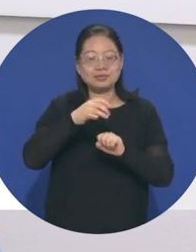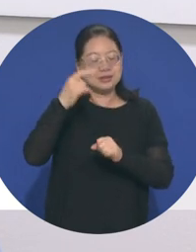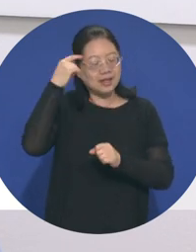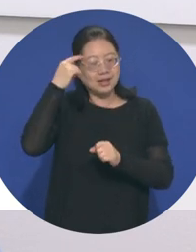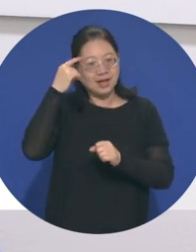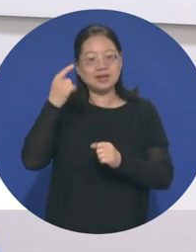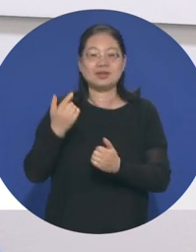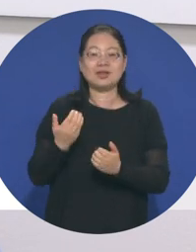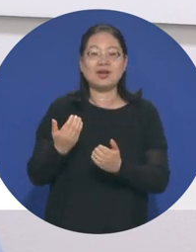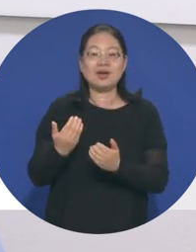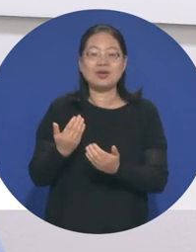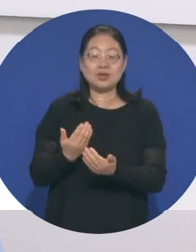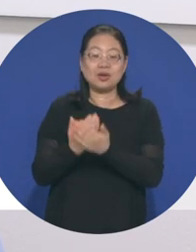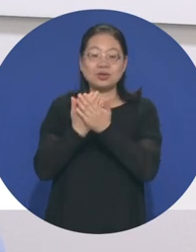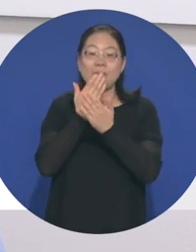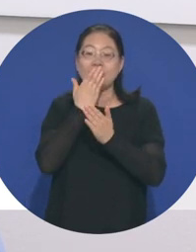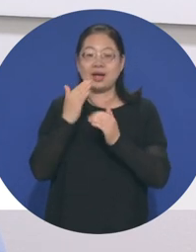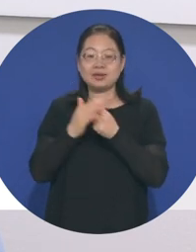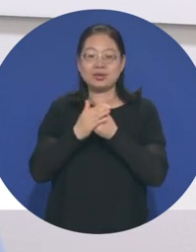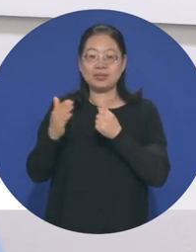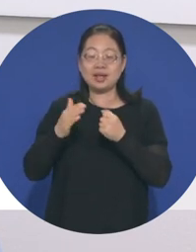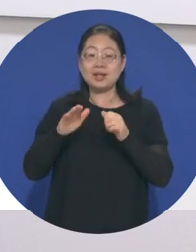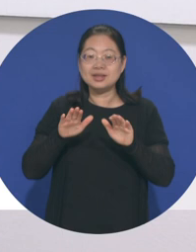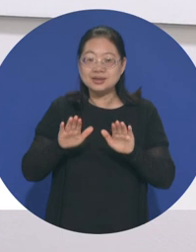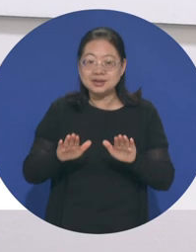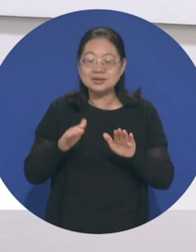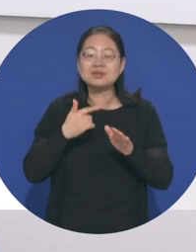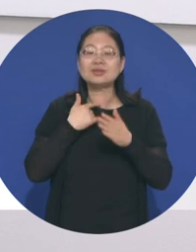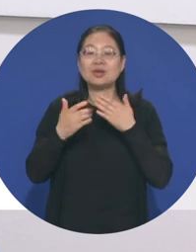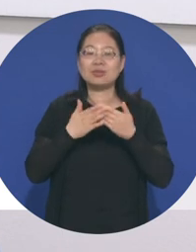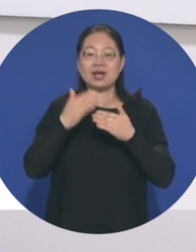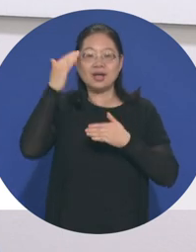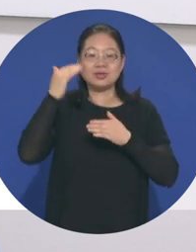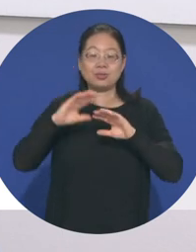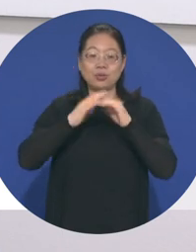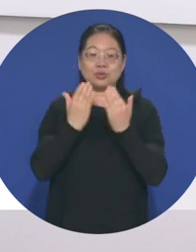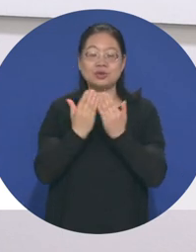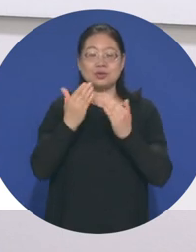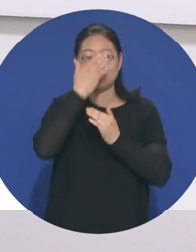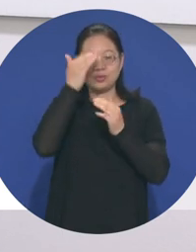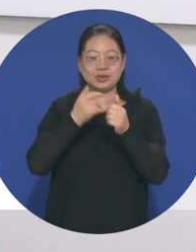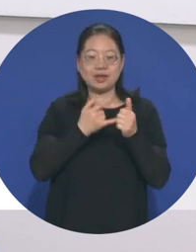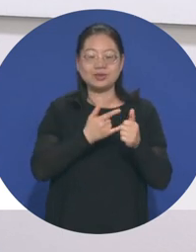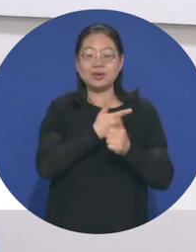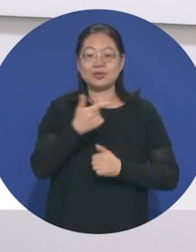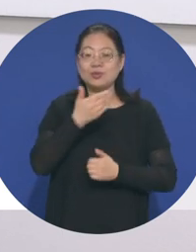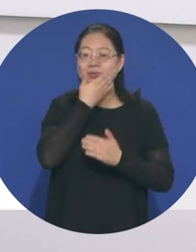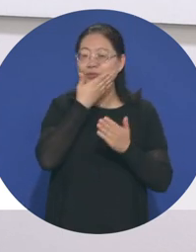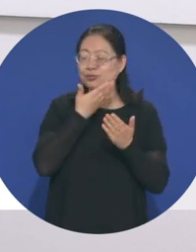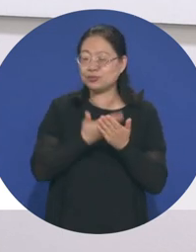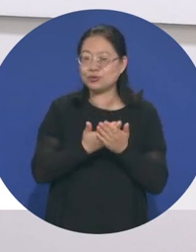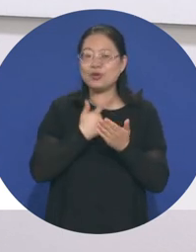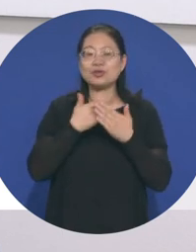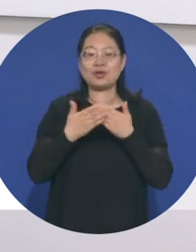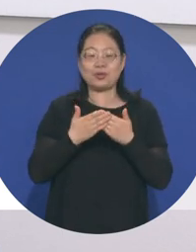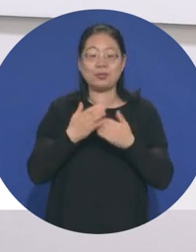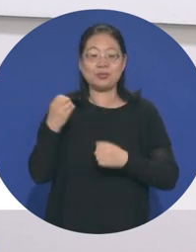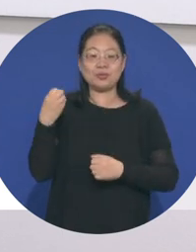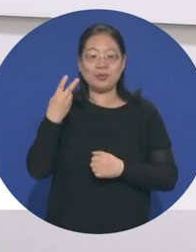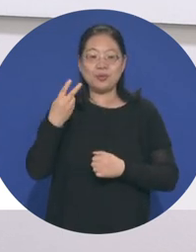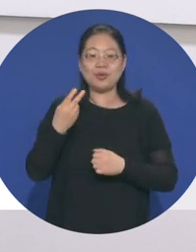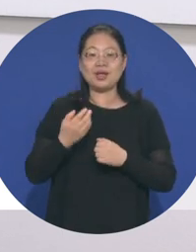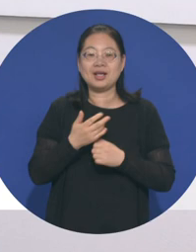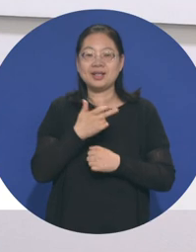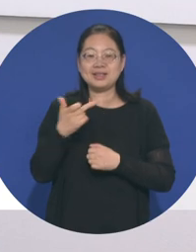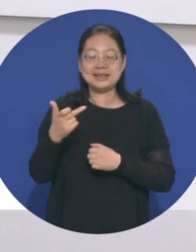수 있다고 생각하기 때문에 이 경험은 정말 대한민국의 모든 청년들에게 너무너무 중요한 경험이 되고 또